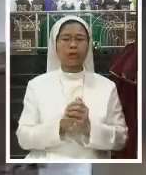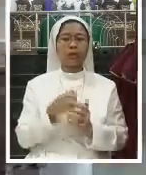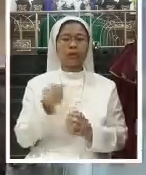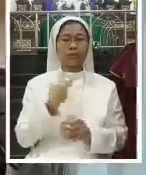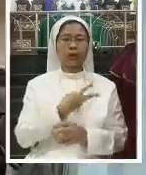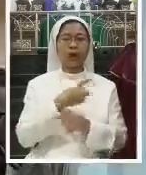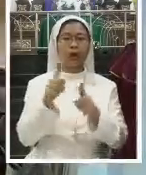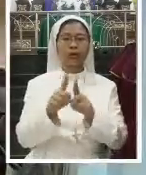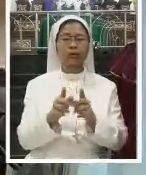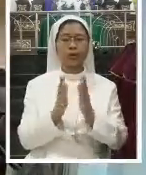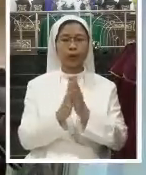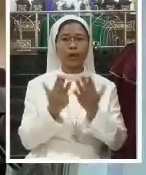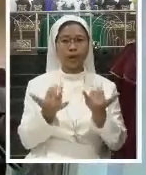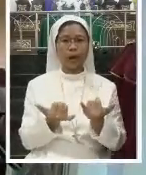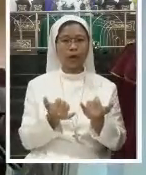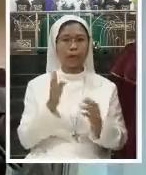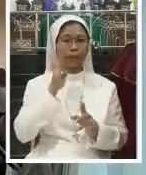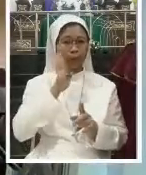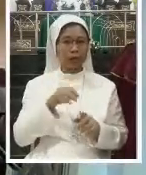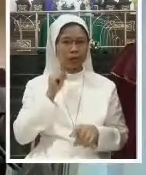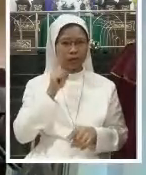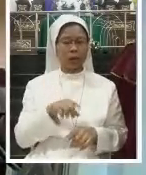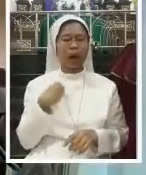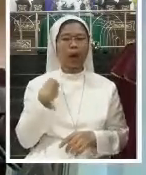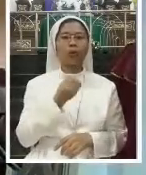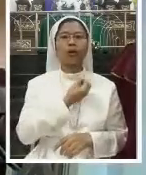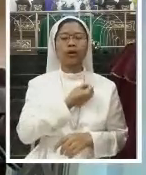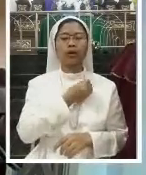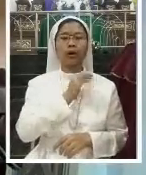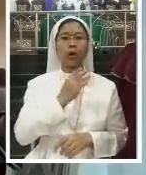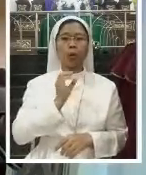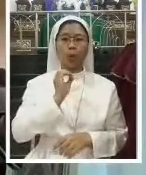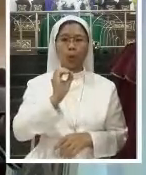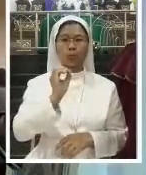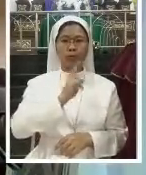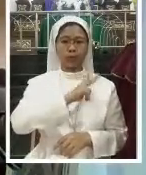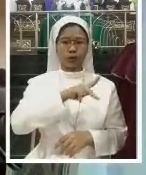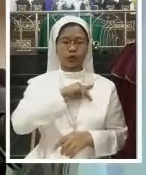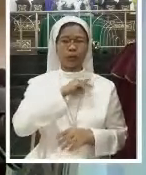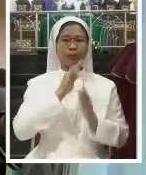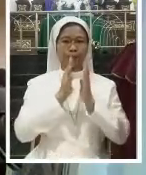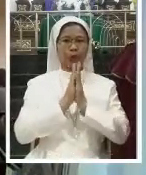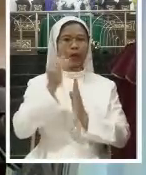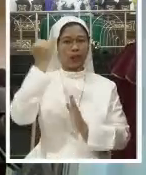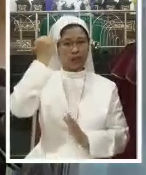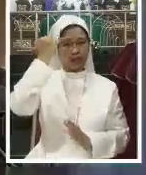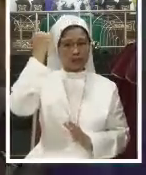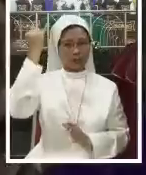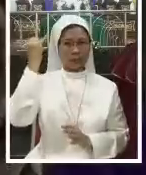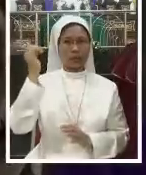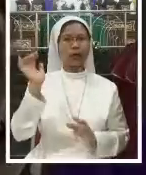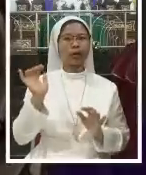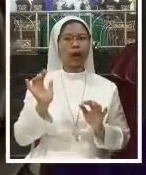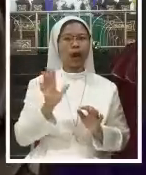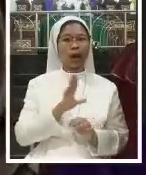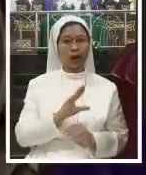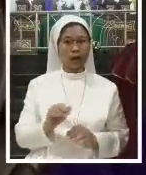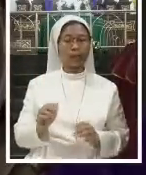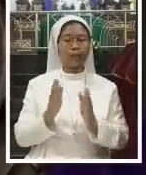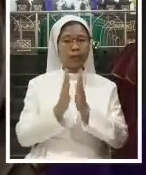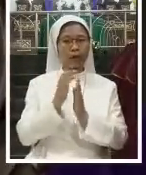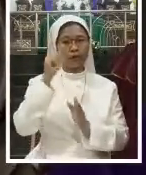tong ngunyan mga tugang ang satong mga personal na intensyon, siriman pamibi para sa satong